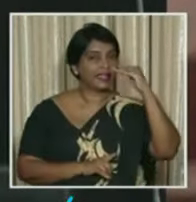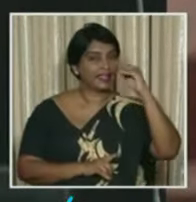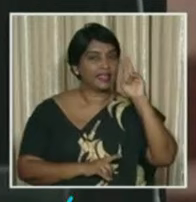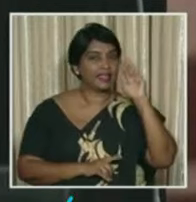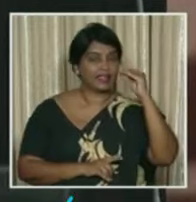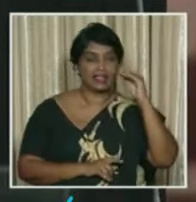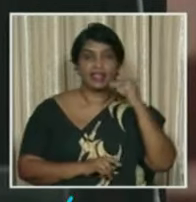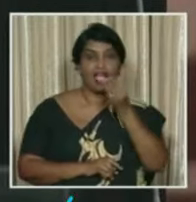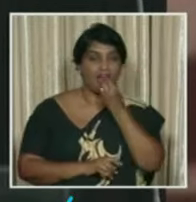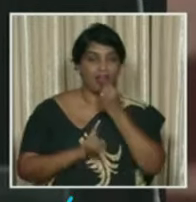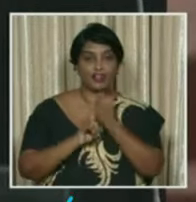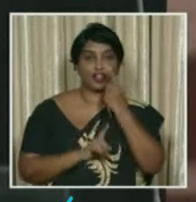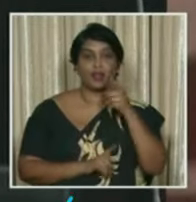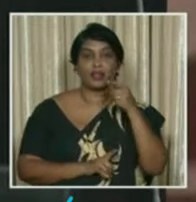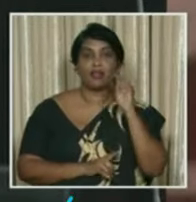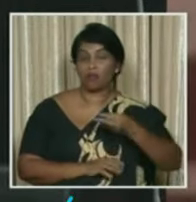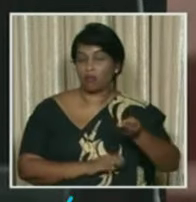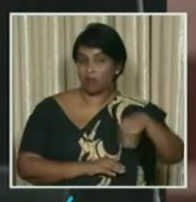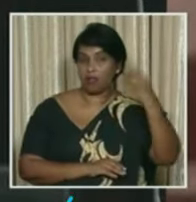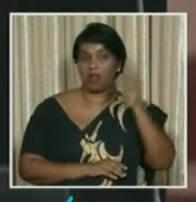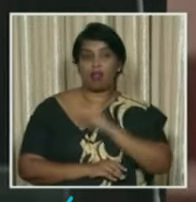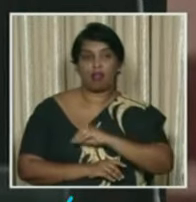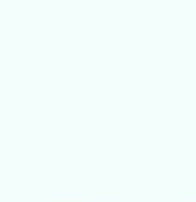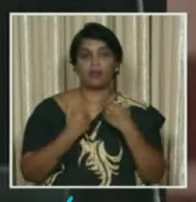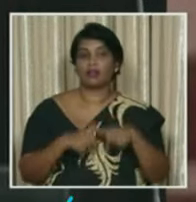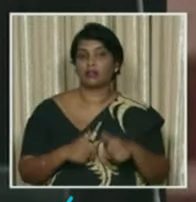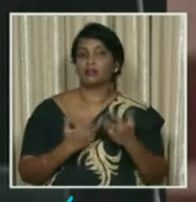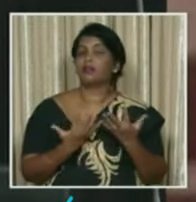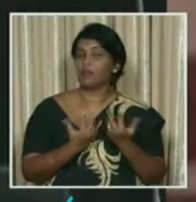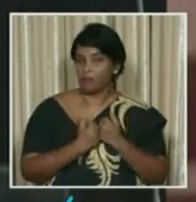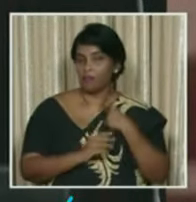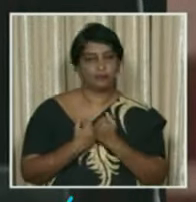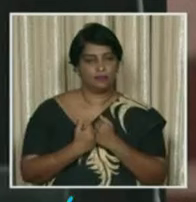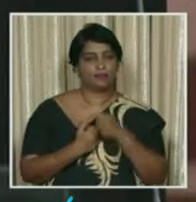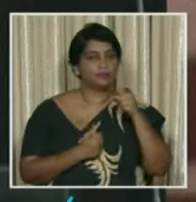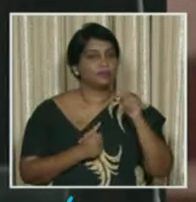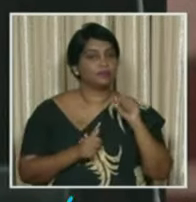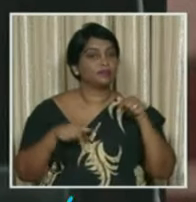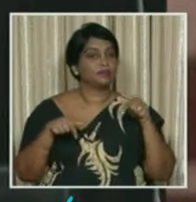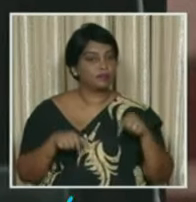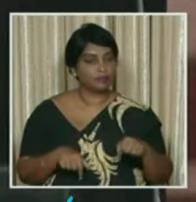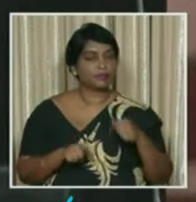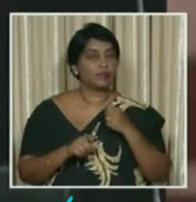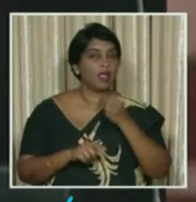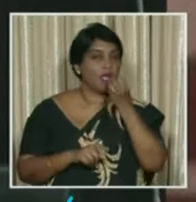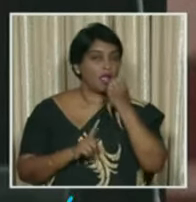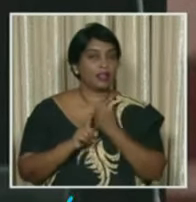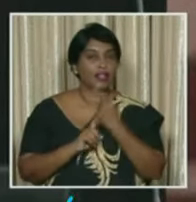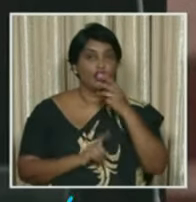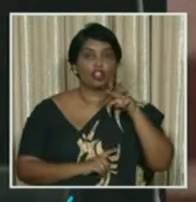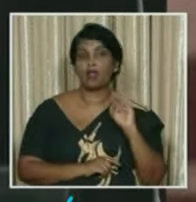එකක් අද වෙද්දී රුපියල් 140ක අධික ලාභයක් ඒ නිෂ්පාදකව අද රටේ ජනතාවගෙන් ගන්නවා. අද වෙද්දී කීරි සම්බ කිලෝ එකක්